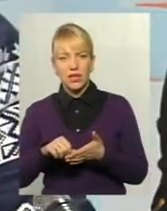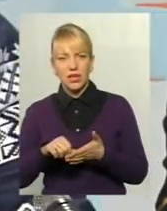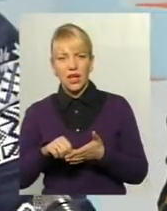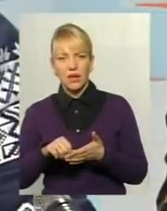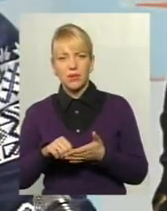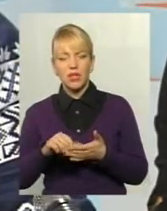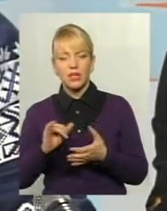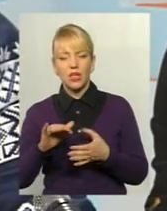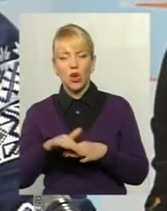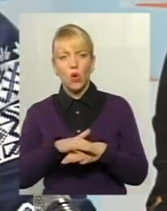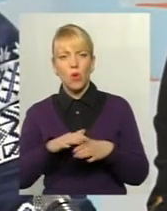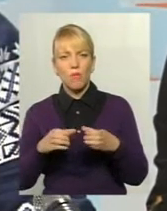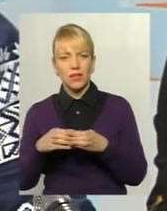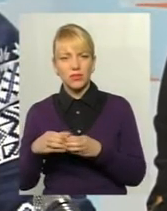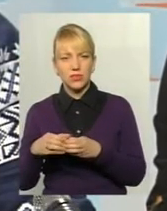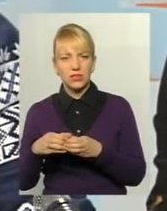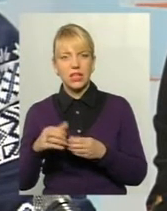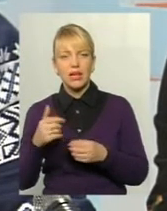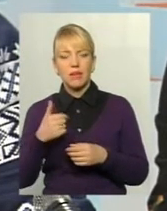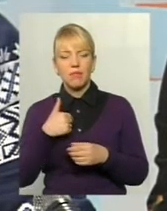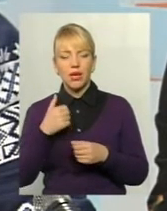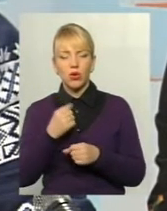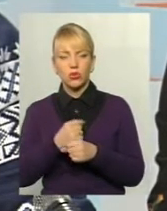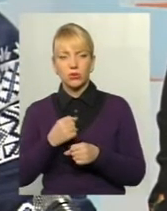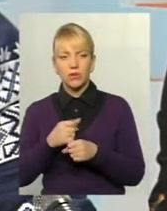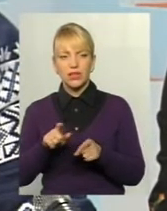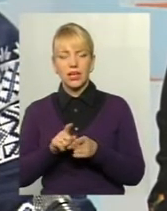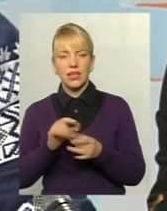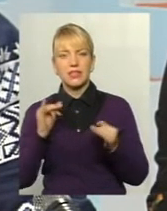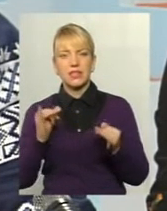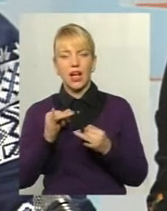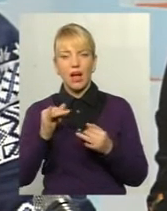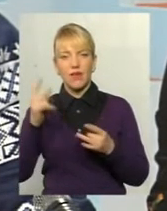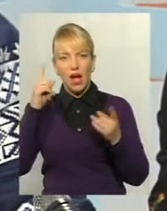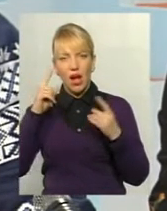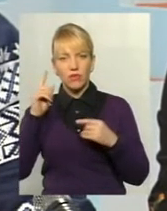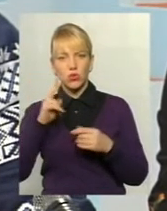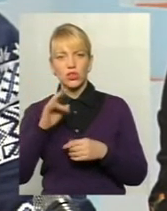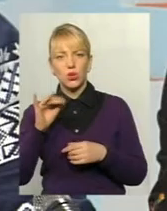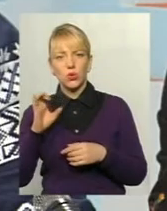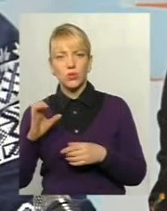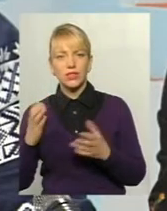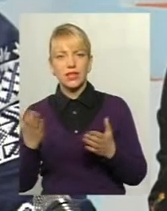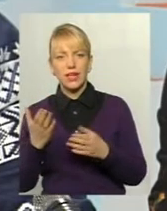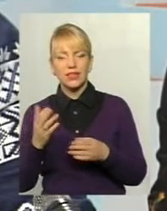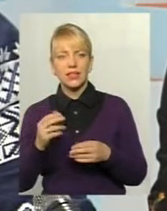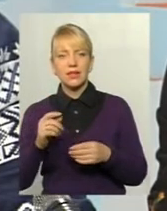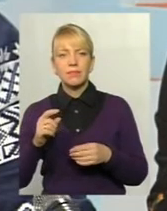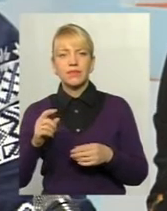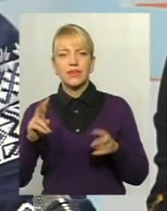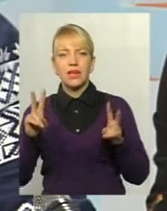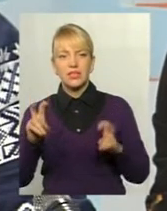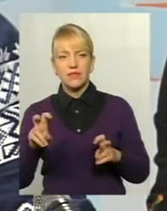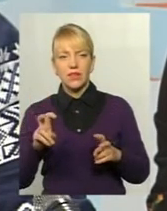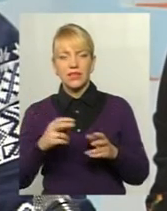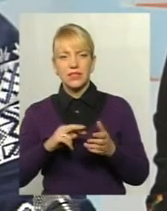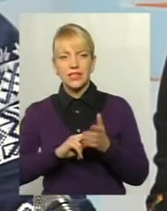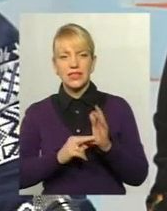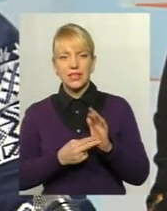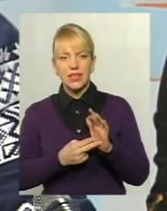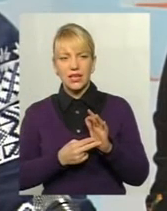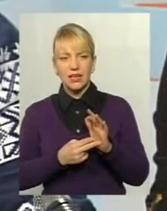бізнесу, ми розробили такий цікавий авторський курс, який називається «Стратегія він-він в